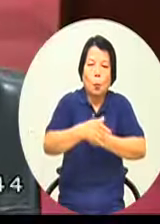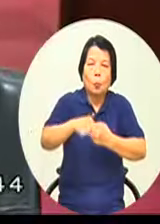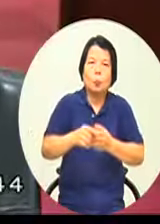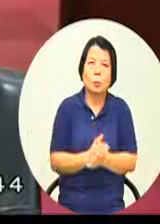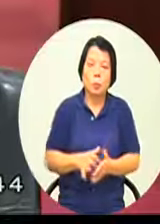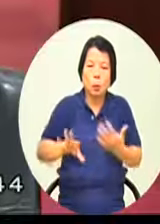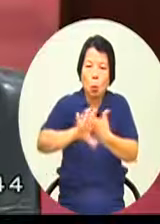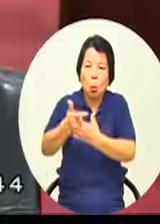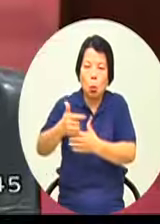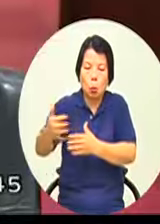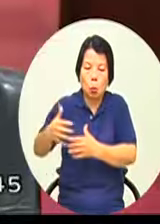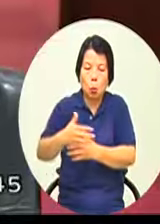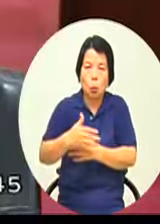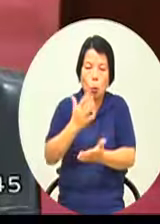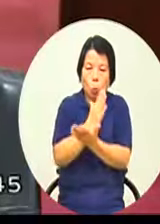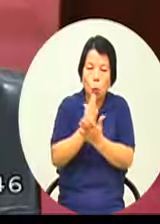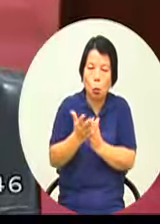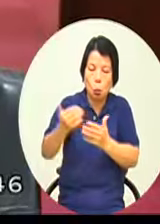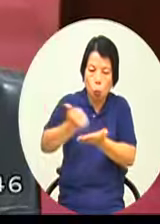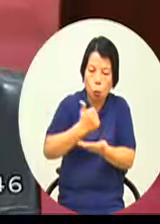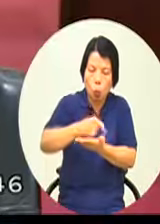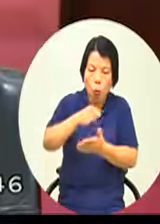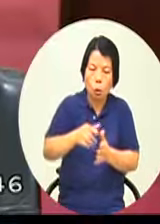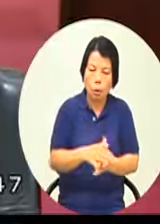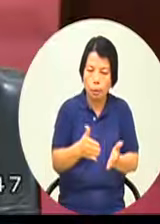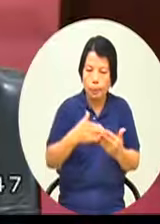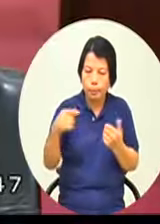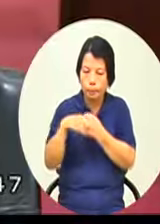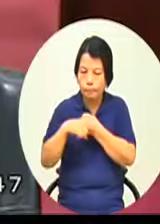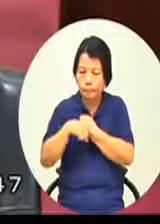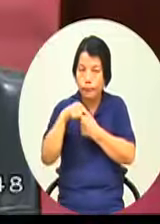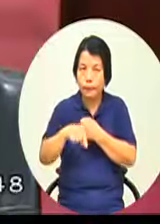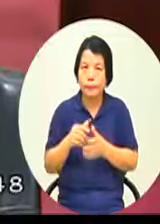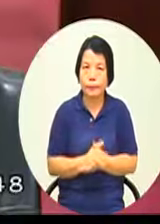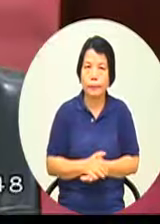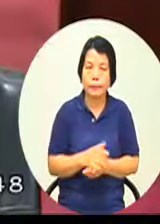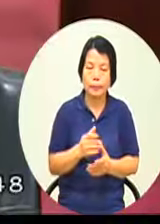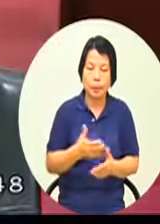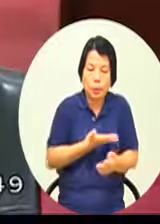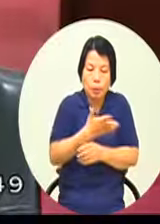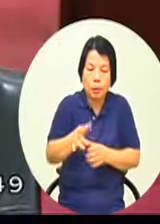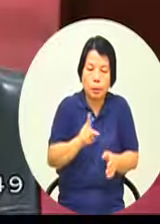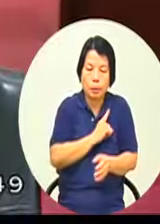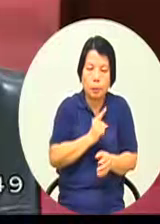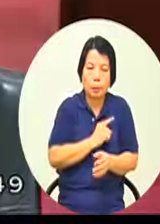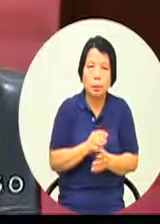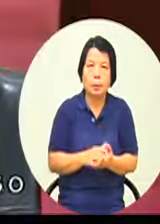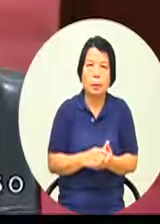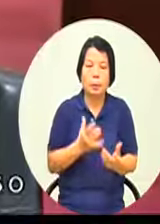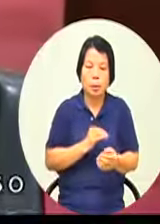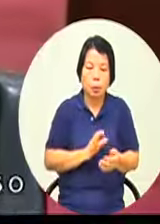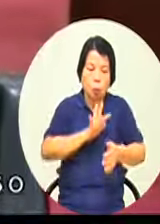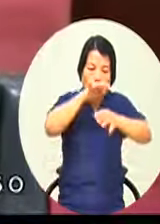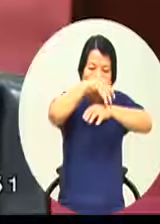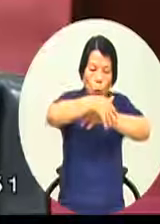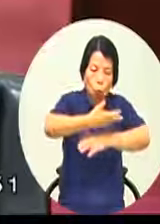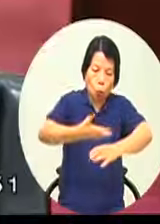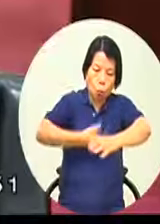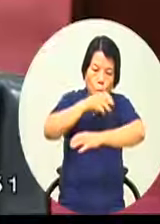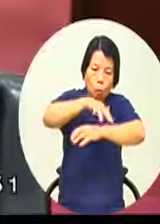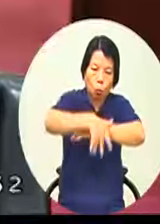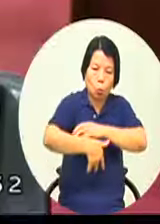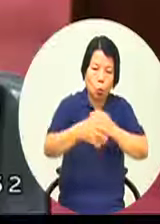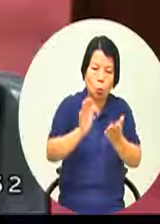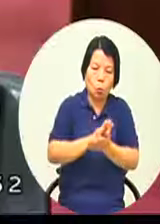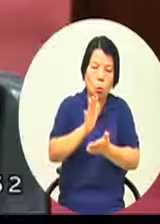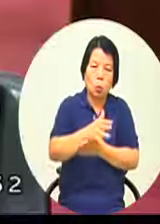种的物件。所以，我讲这个问题哦，你嘛是爱研究有啥物办法点点吼，但咱个这个水库点点吼，安怎伊来做处理嘞？和这个鱼货会当